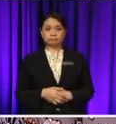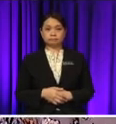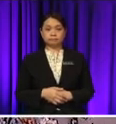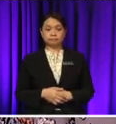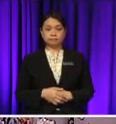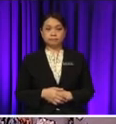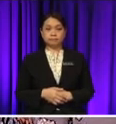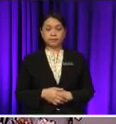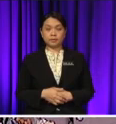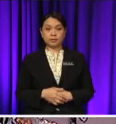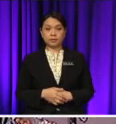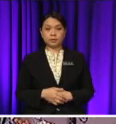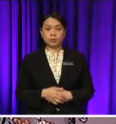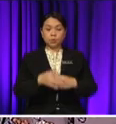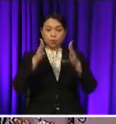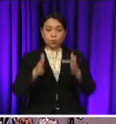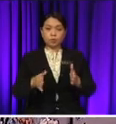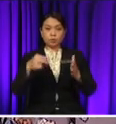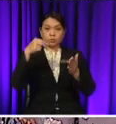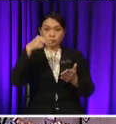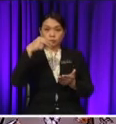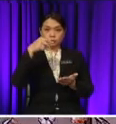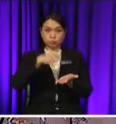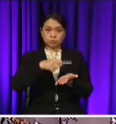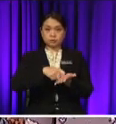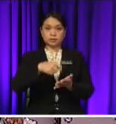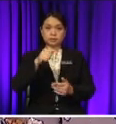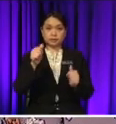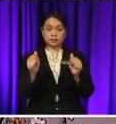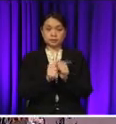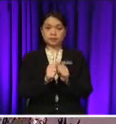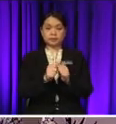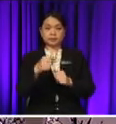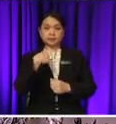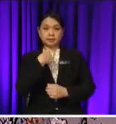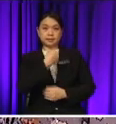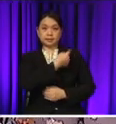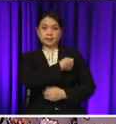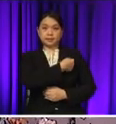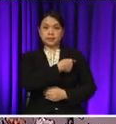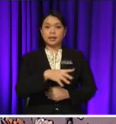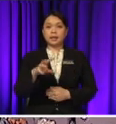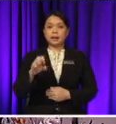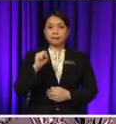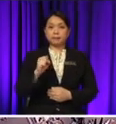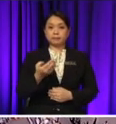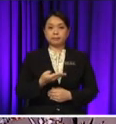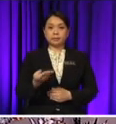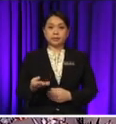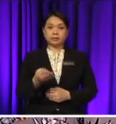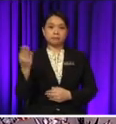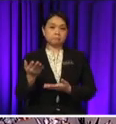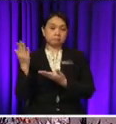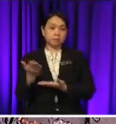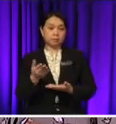yang berhutang dia beli secara kita jual Kepada Desa secara kredit diambil barang di dada kita di balik